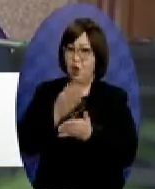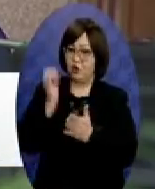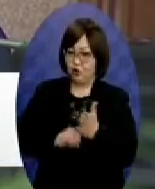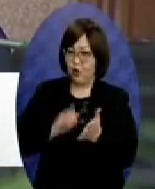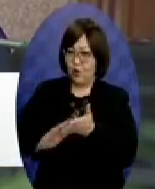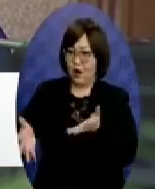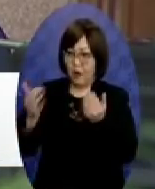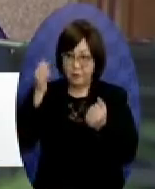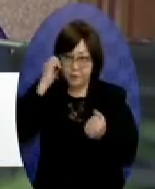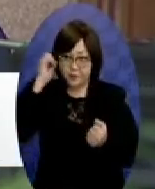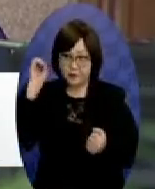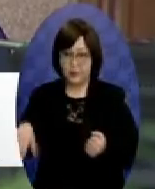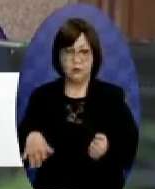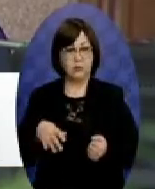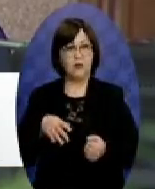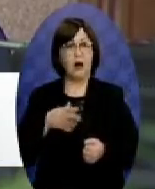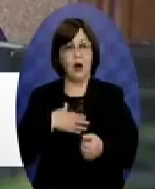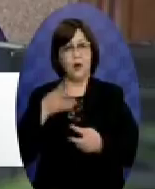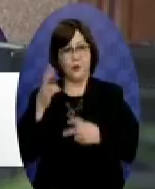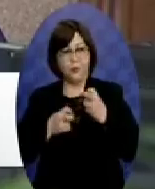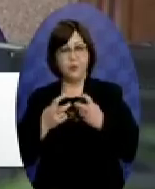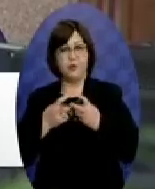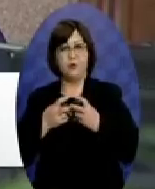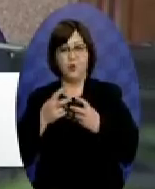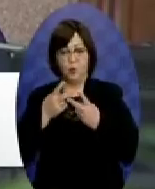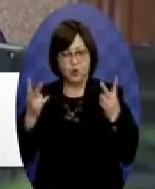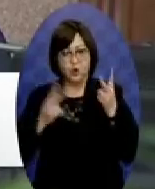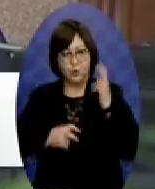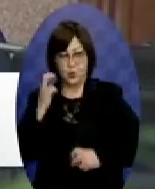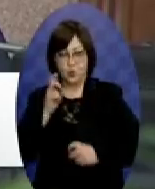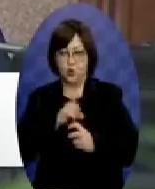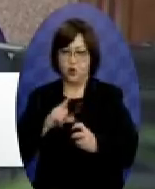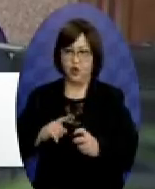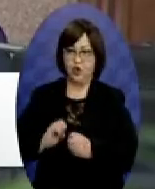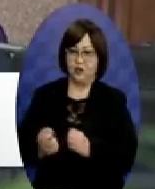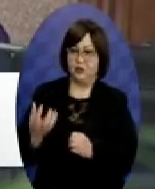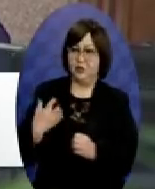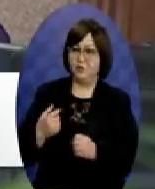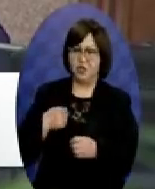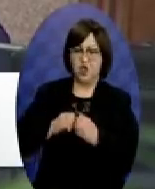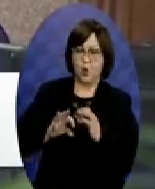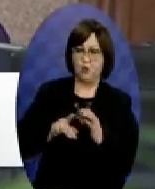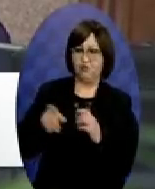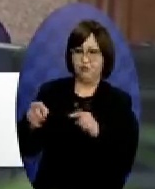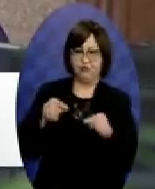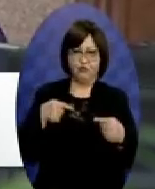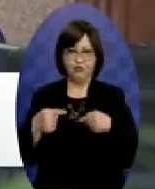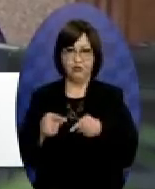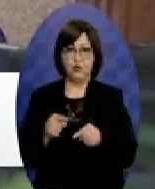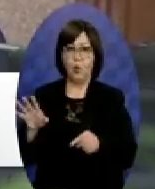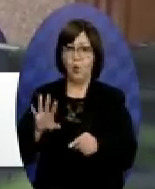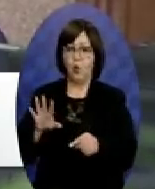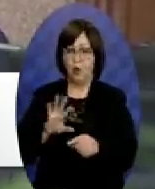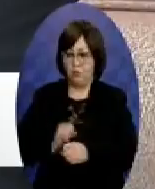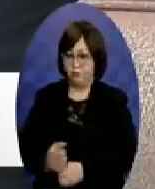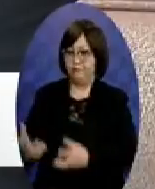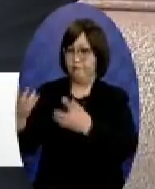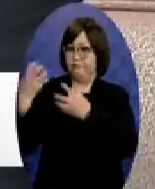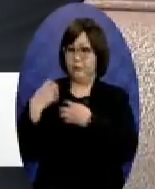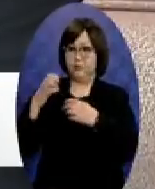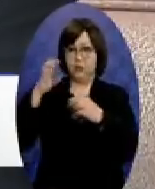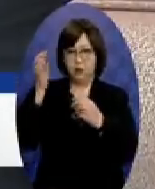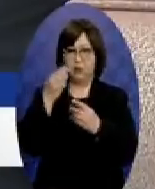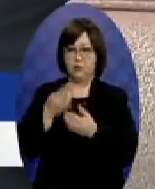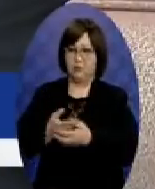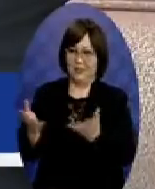нь одоо хин хийх юм, манаах хийхгүй, танаах хийхгүй гэдэг ийм зүйлгүүгээр хууль эрх зүйн нэлээд тодорхой болчих юм байна маа тийм.